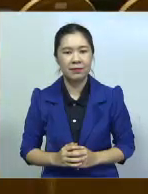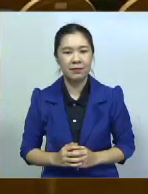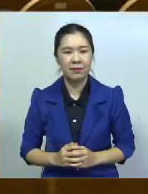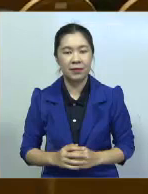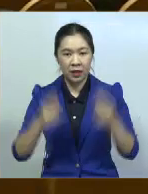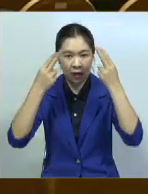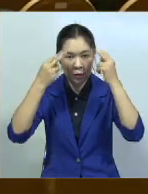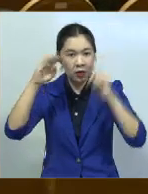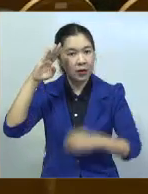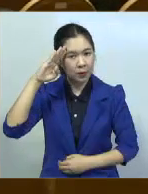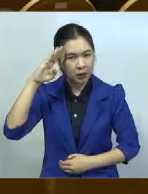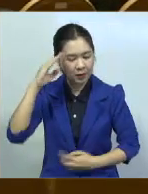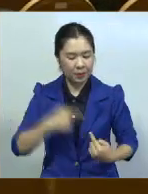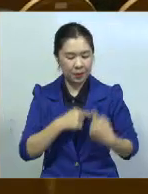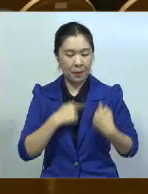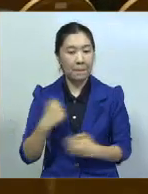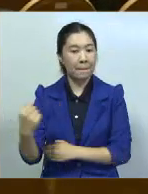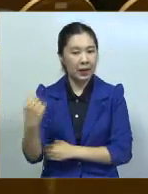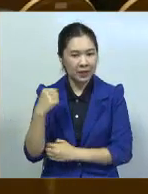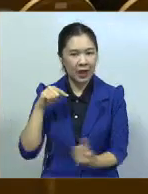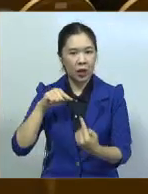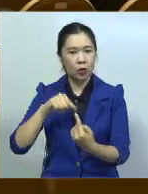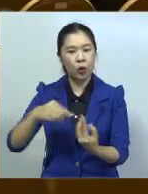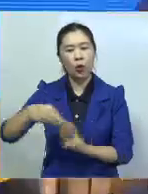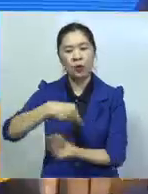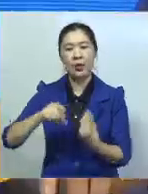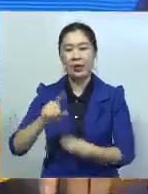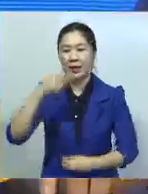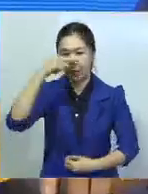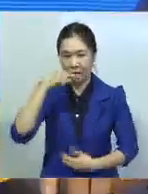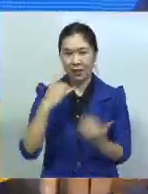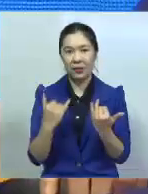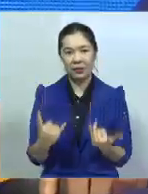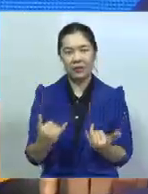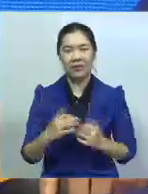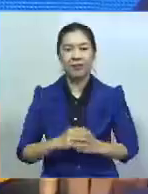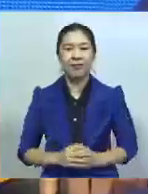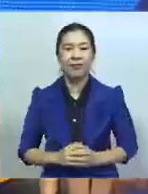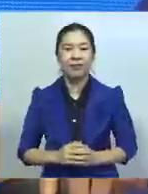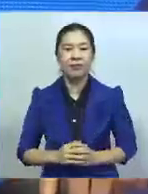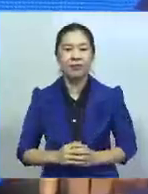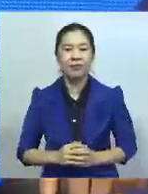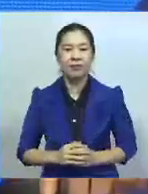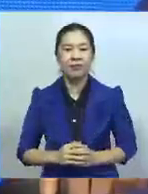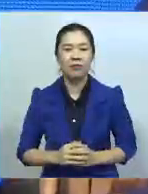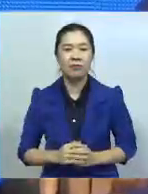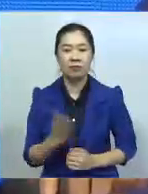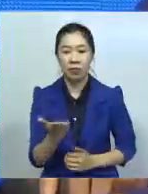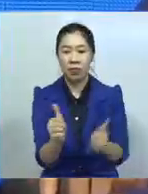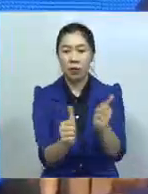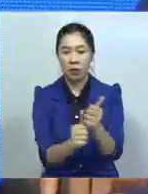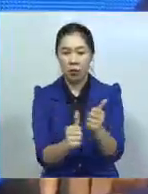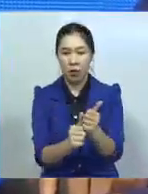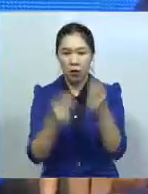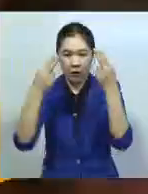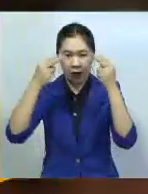ท่านนายกรัฐมนตรีนะคะก็ให้ความมั่นใจเกี่ยวกับเรื่องของประเด็นเศรษฐกิจของไทยที่เป็นอยู่ณขณะนี้ด้วยนะคะทีนี้มาดูทางด้านของพลเอกประวิตรวงษ์สุว